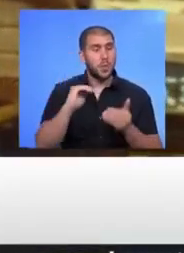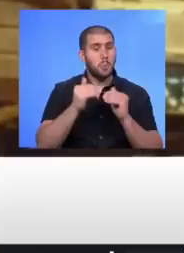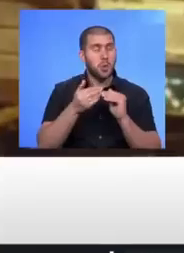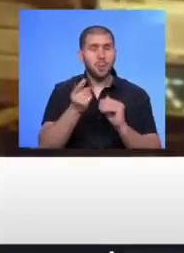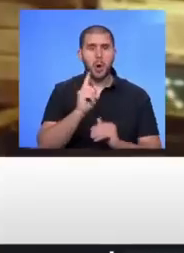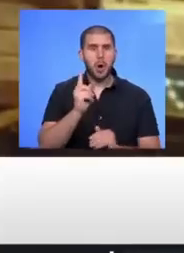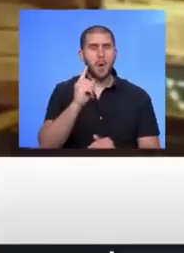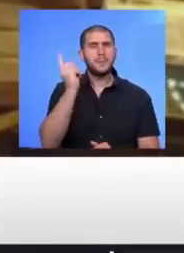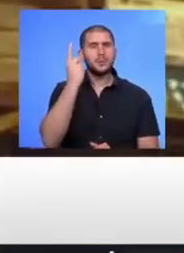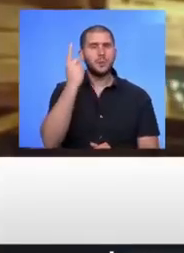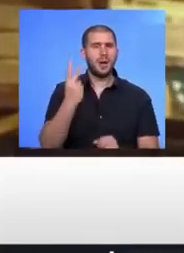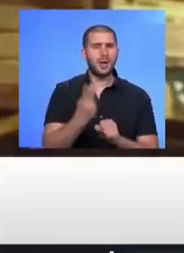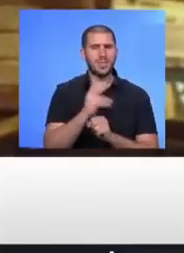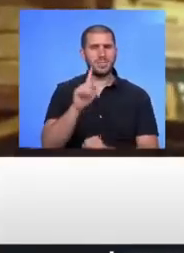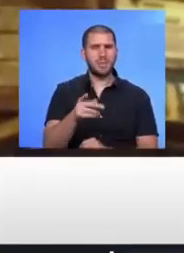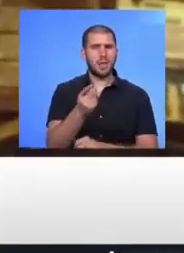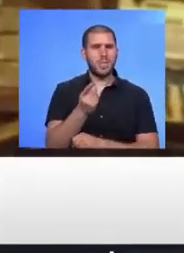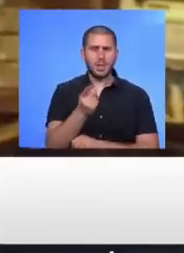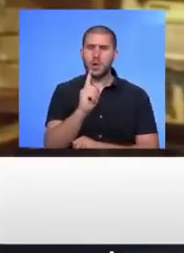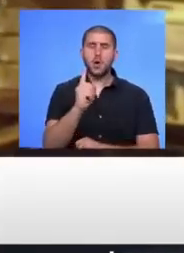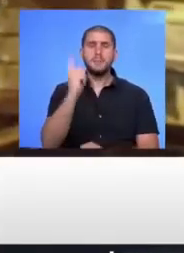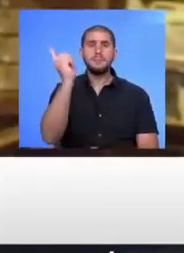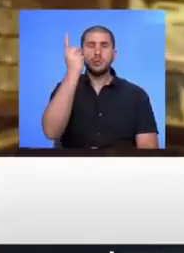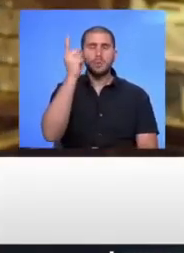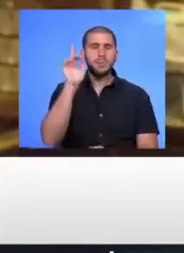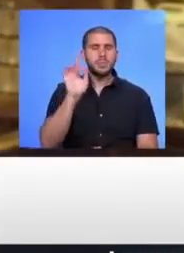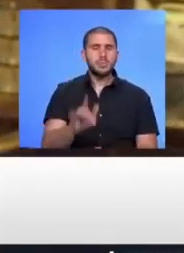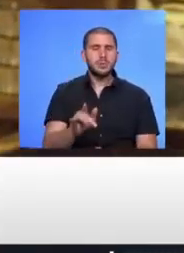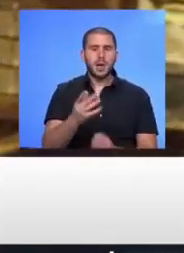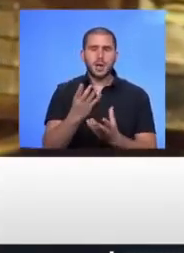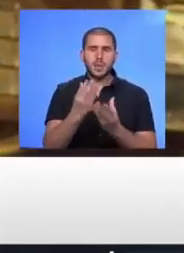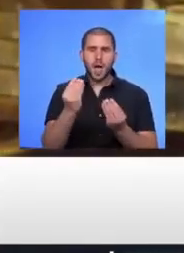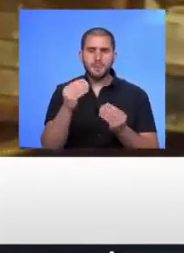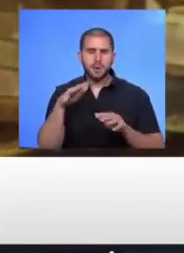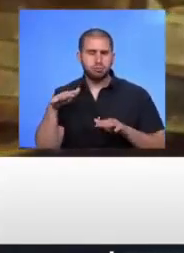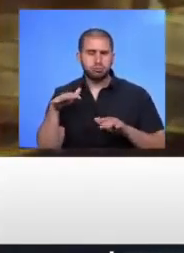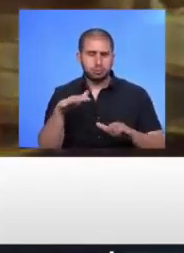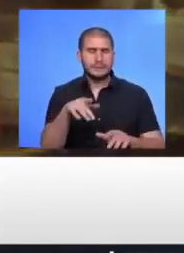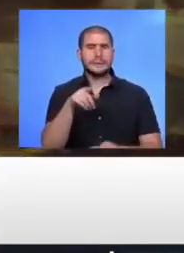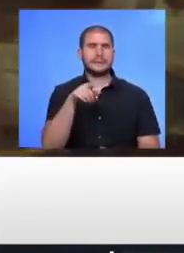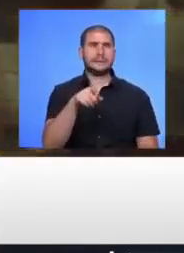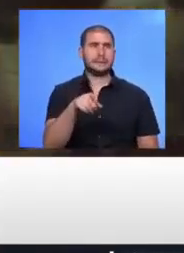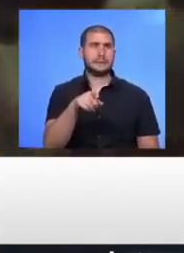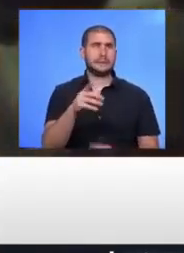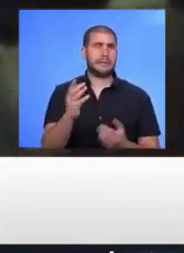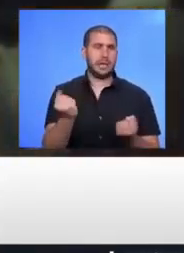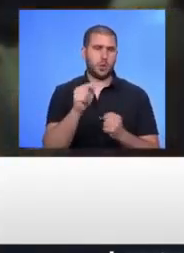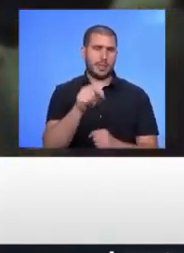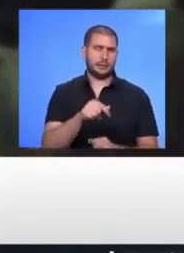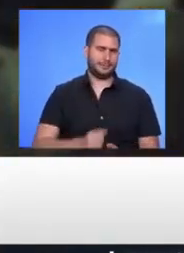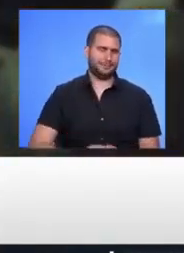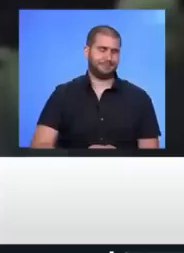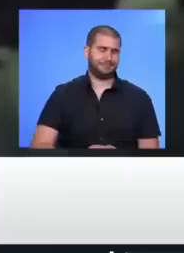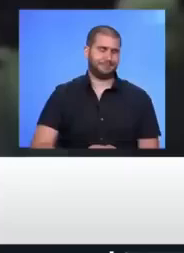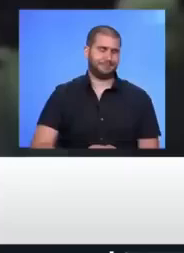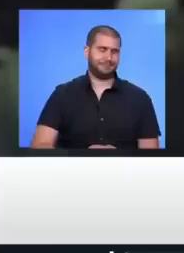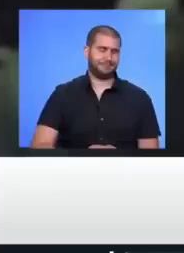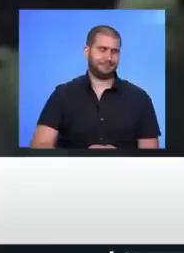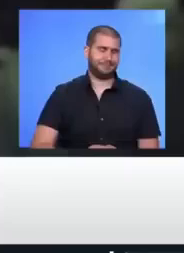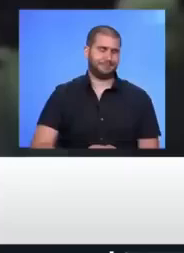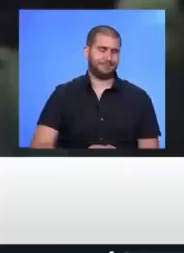לא מסוקי קרב כנגד טנקים, אלא מסוקי קרב כנגד המון מוסת, זה להתכונן לדבר הזה. רגע, מיד נעצור